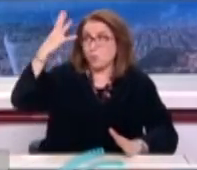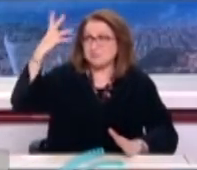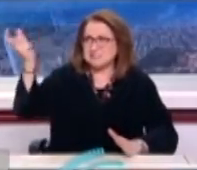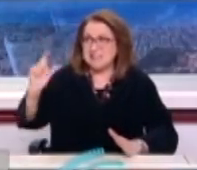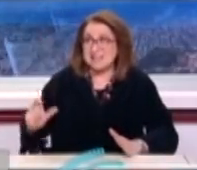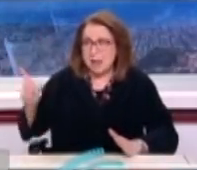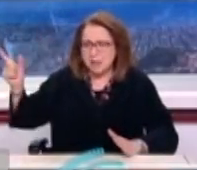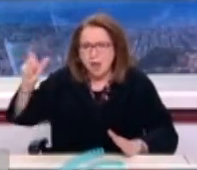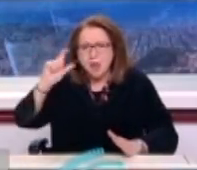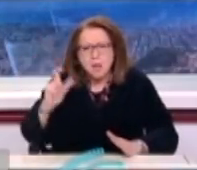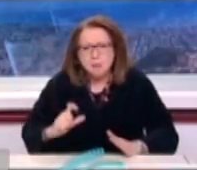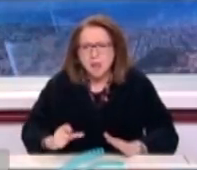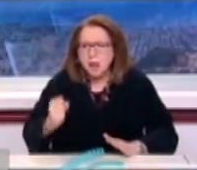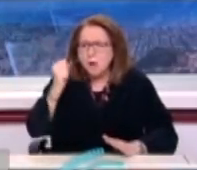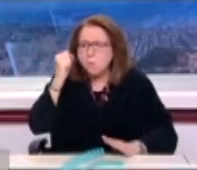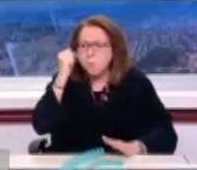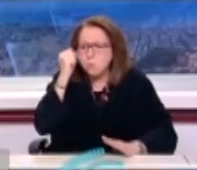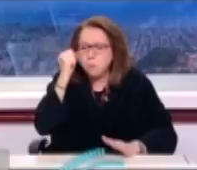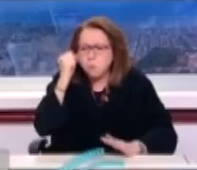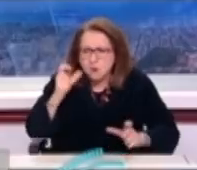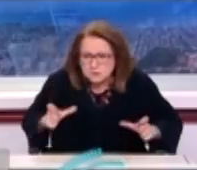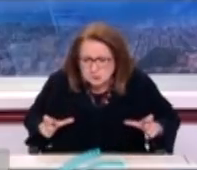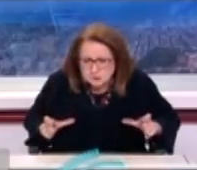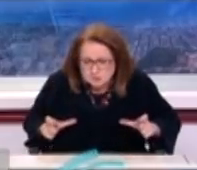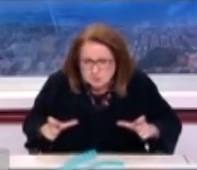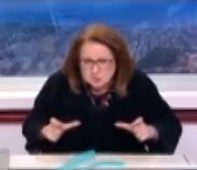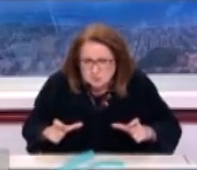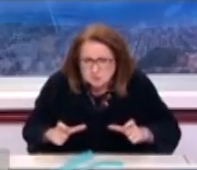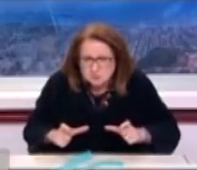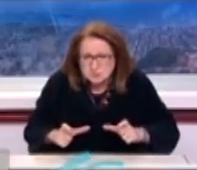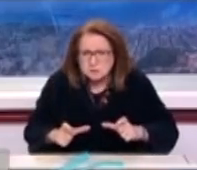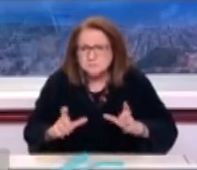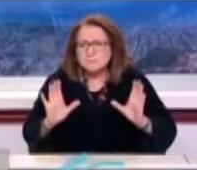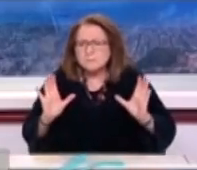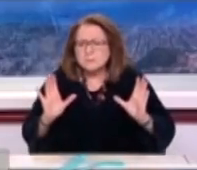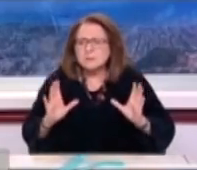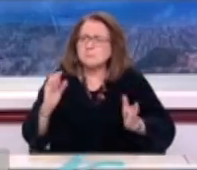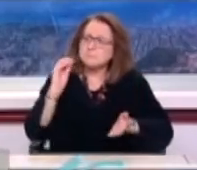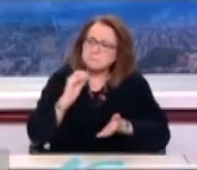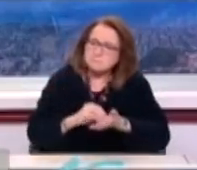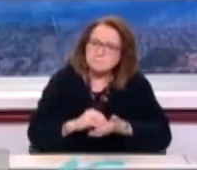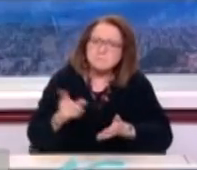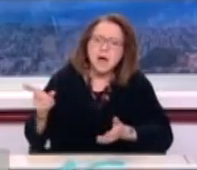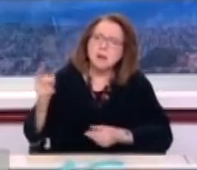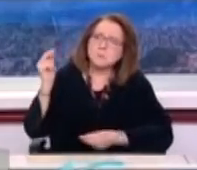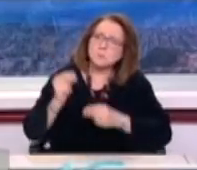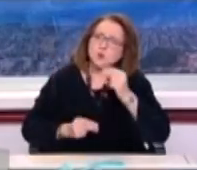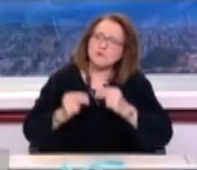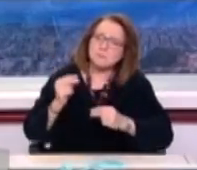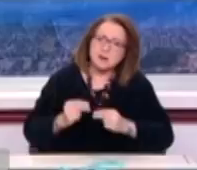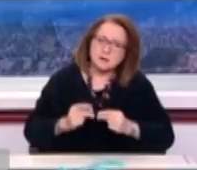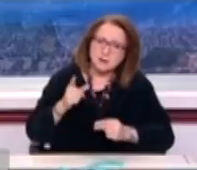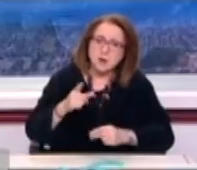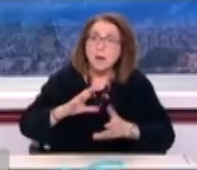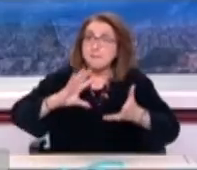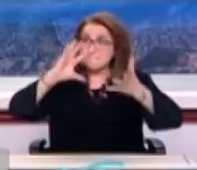τα οποία αφορούν πόλεις ολόκληρες σε καραντίνα, την οποία δεν συστήνει. Δεν συστήνει. Ο WHO δεν τη συστήνει.